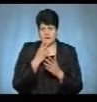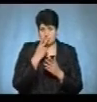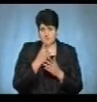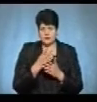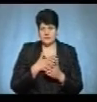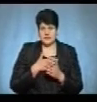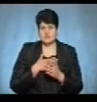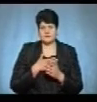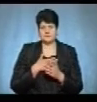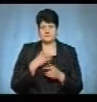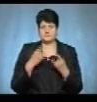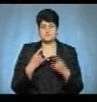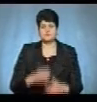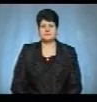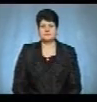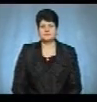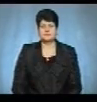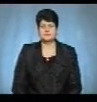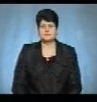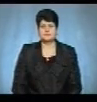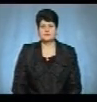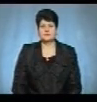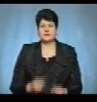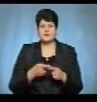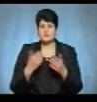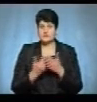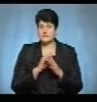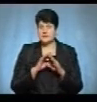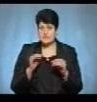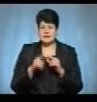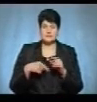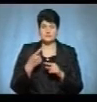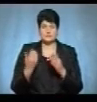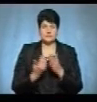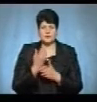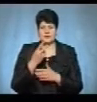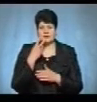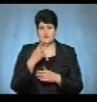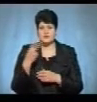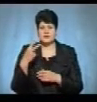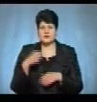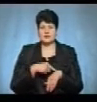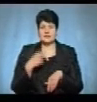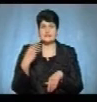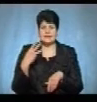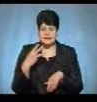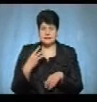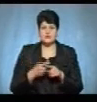на своїх екранах. І на цьому у мене все. Наступний випуск новин дивіться о 20.30. До цього